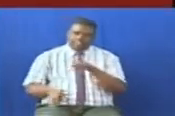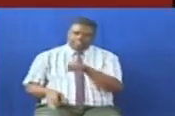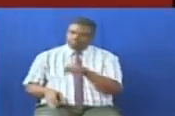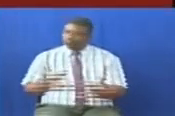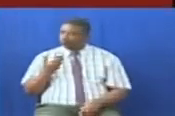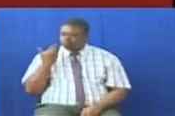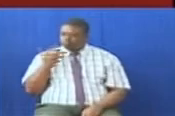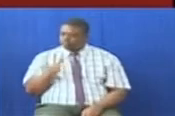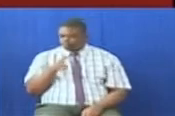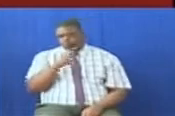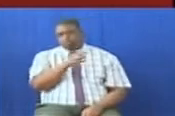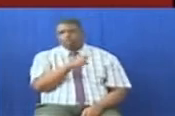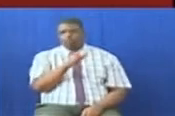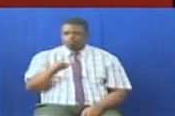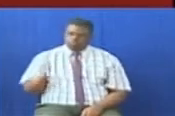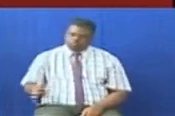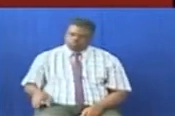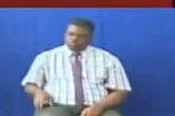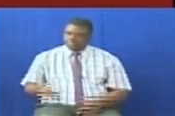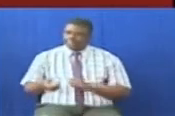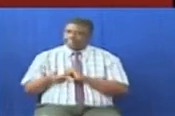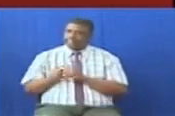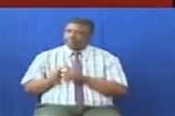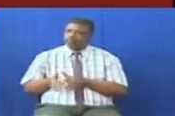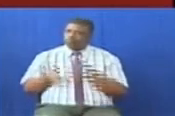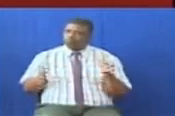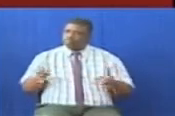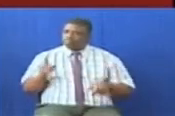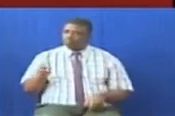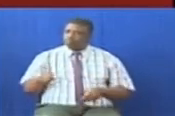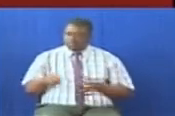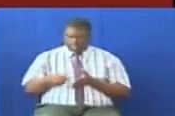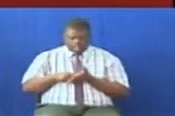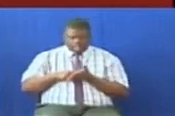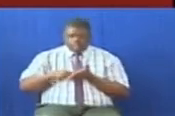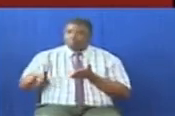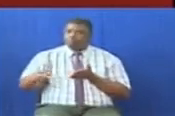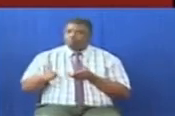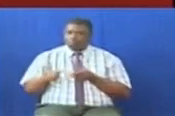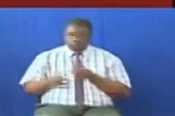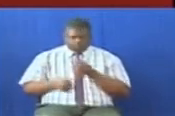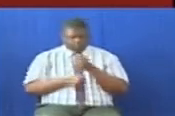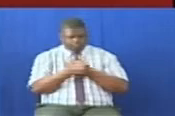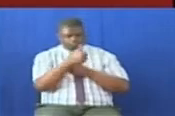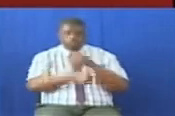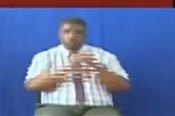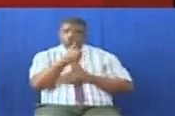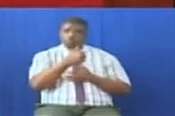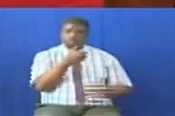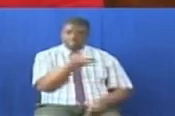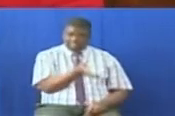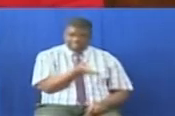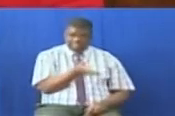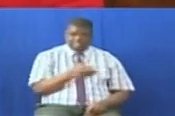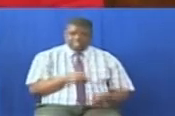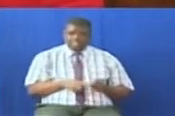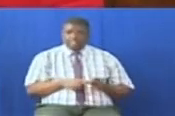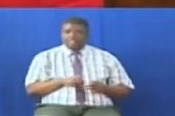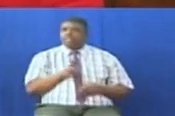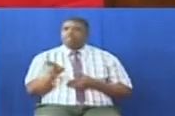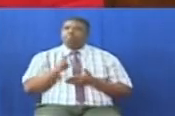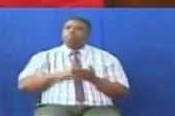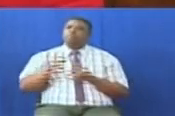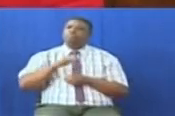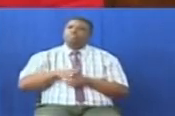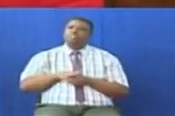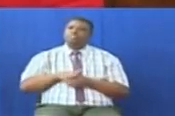muhimu sana, lakini kuna shida kubwa sana kwenye malipo yanayotolewa kwa viongozi wetu hawa. Halmashauri nyingi zina utaratibu